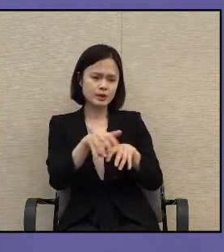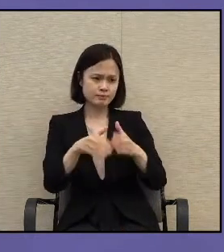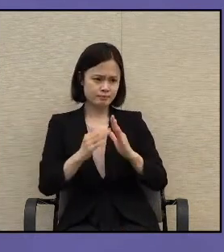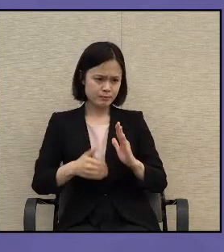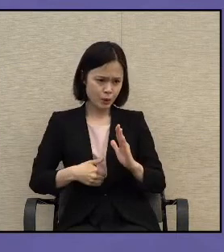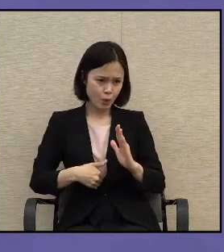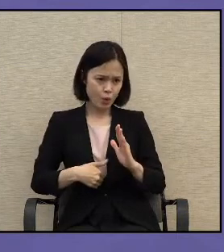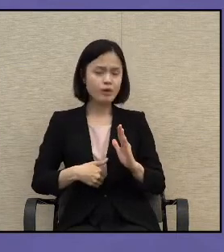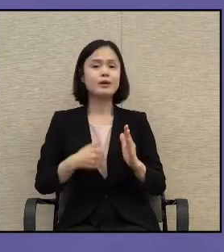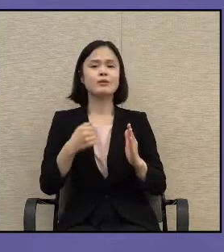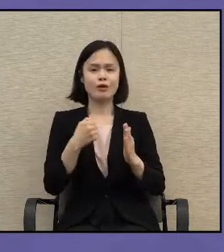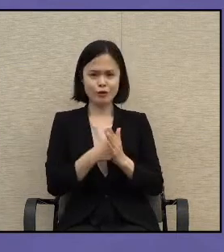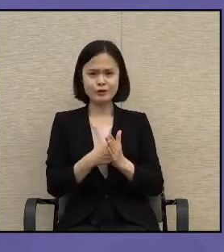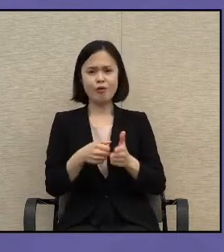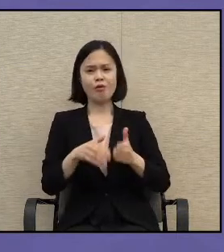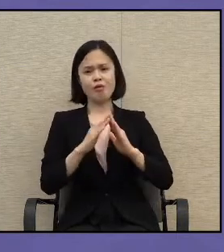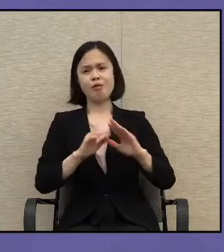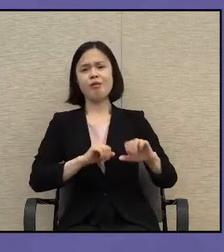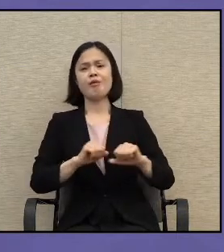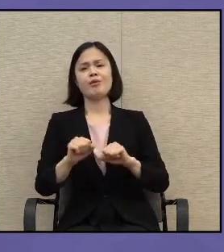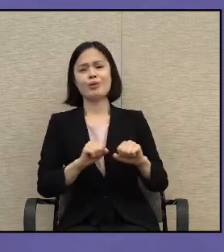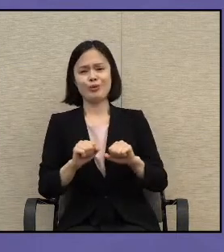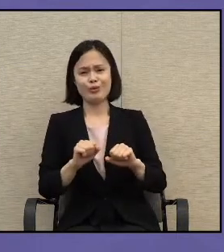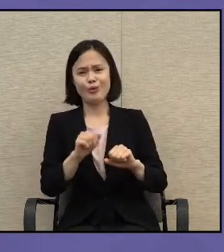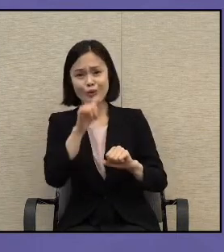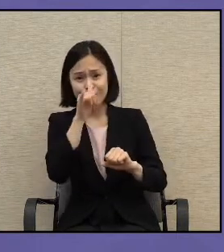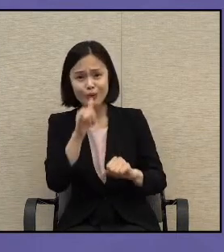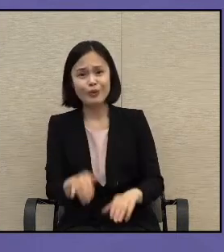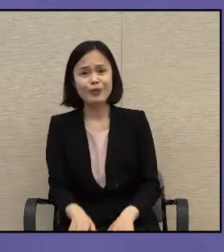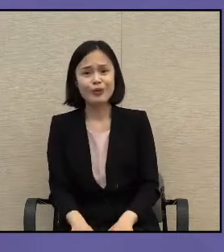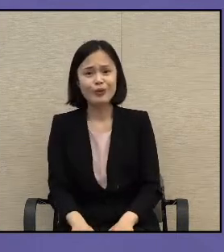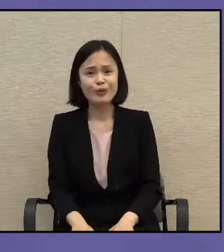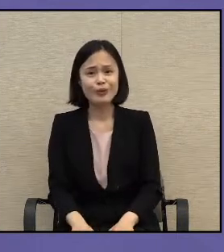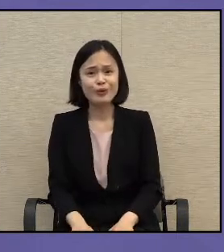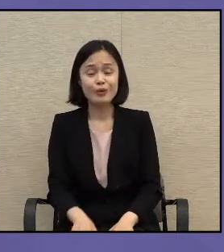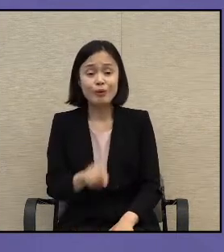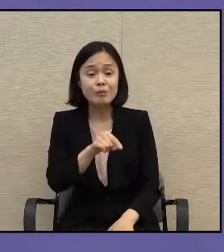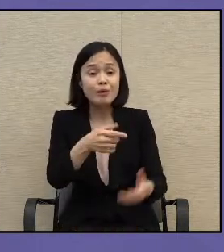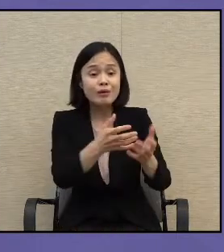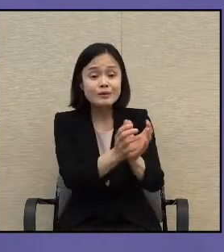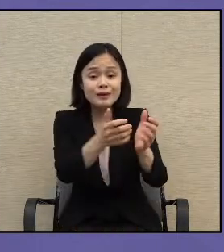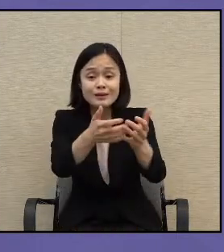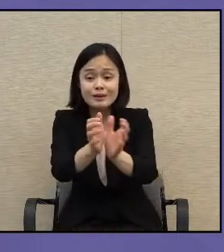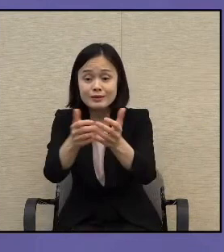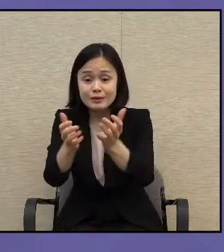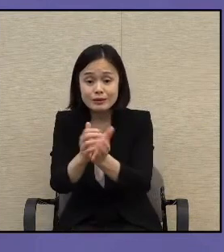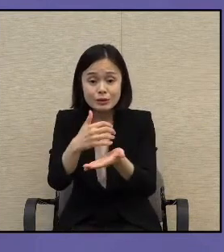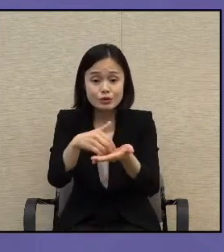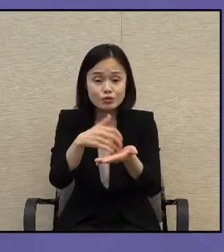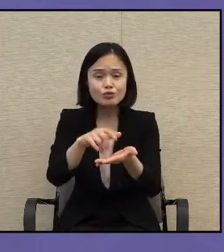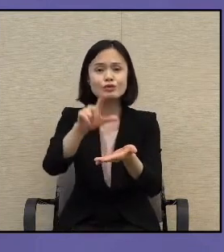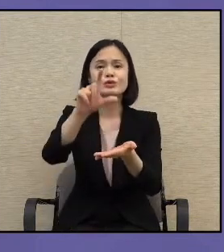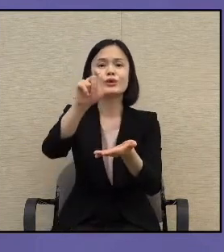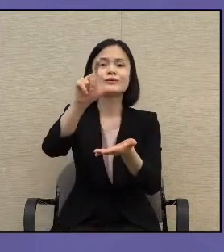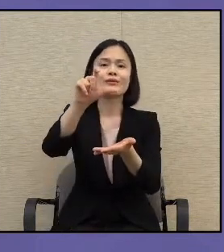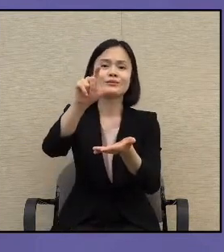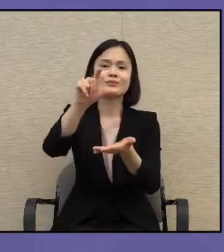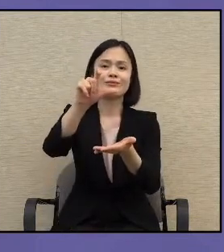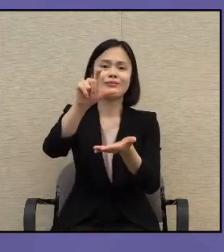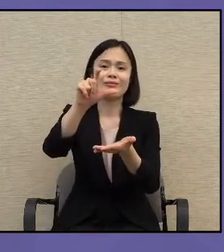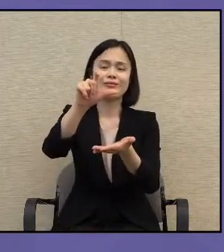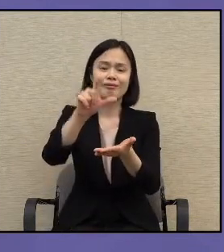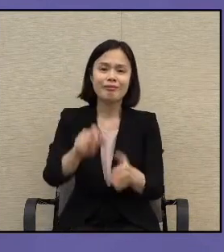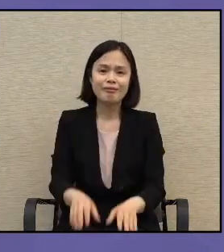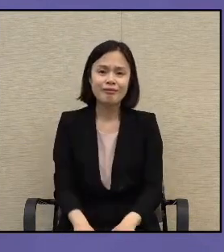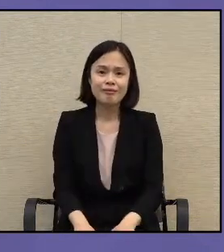이제 쉘터 마인드와 같은 이제 15개 정도의 민간 기관들이 소개가 되더라고요. 그러니까 하우징과 관련해서